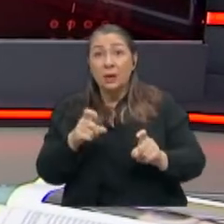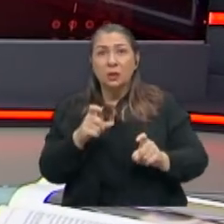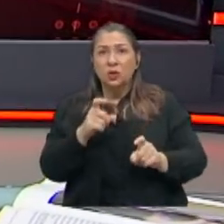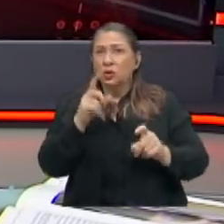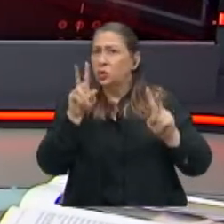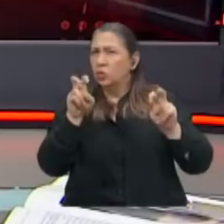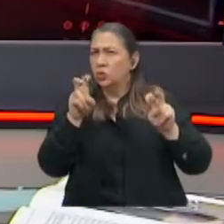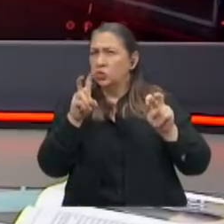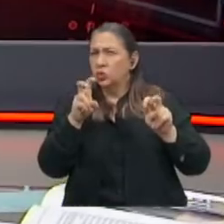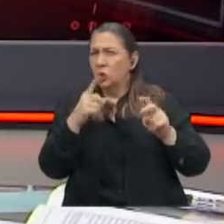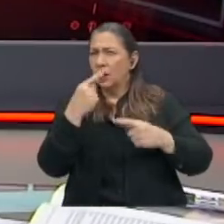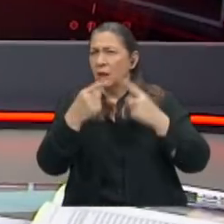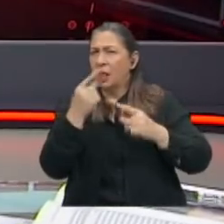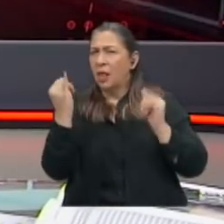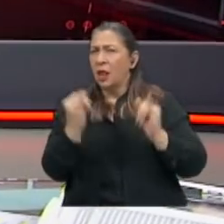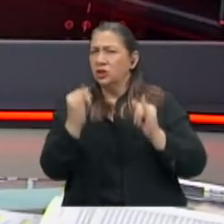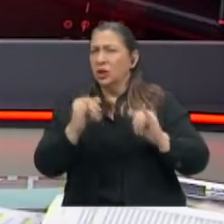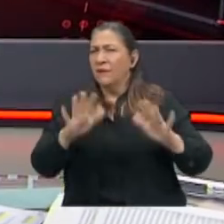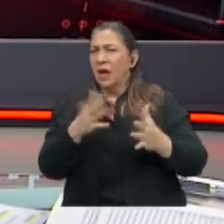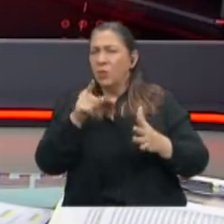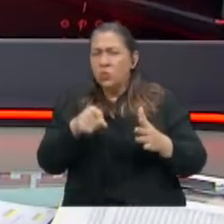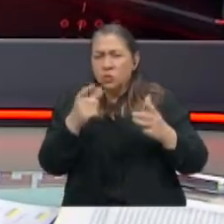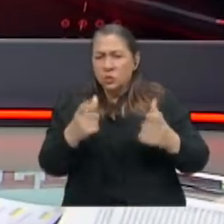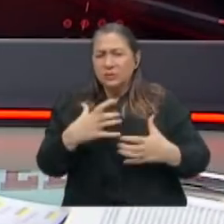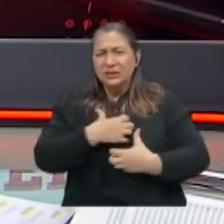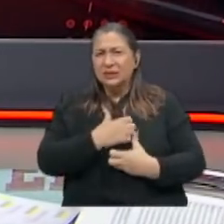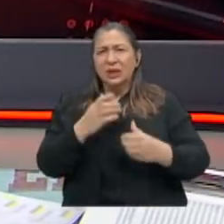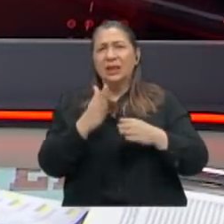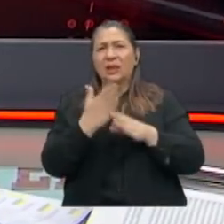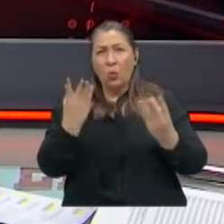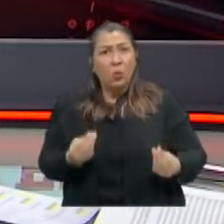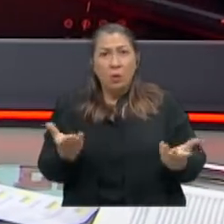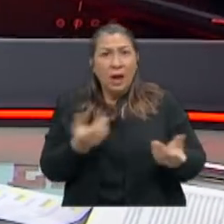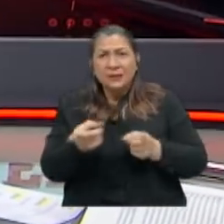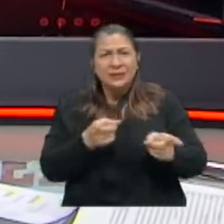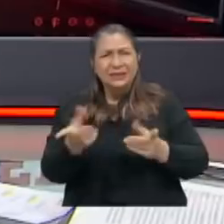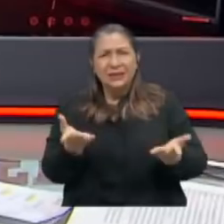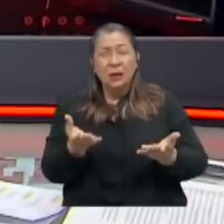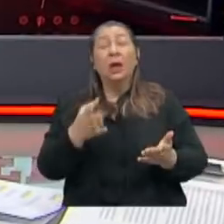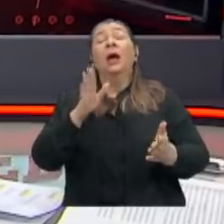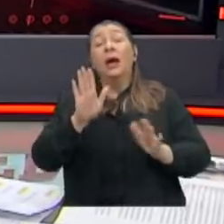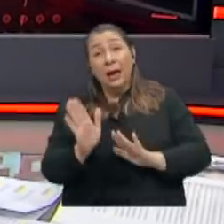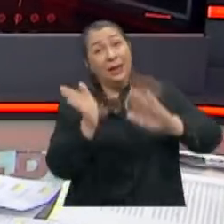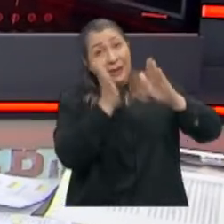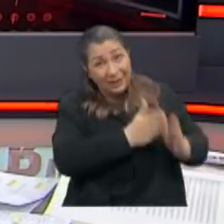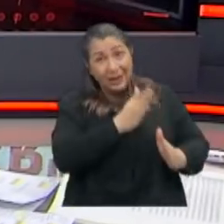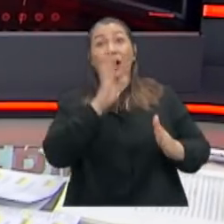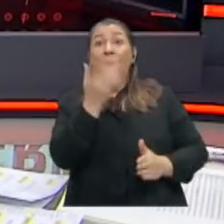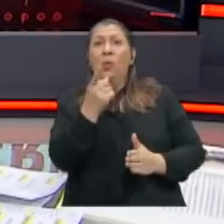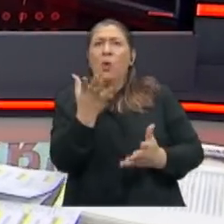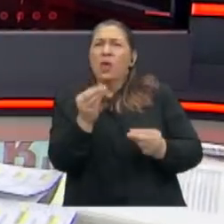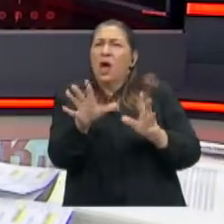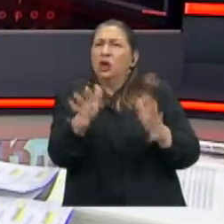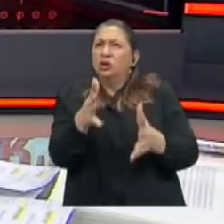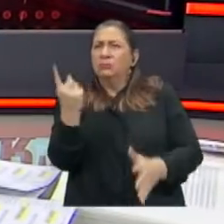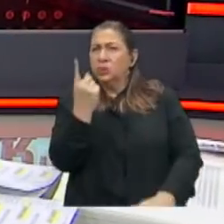söz konusu, bahsi geçen eleştirilere veya duruma veya sıkıntılara yol açıyor? Ya öte yandan, şimdi o kadar acayip